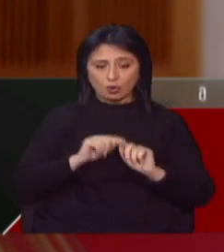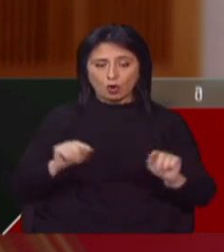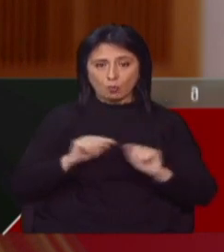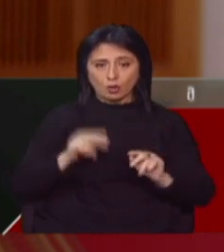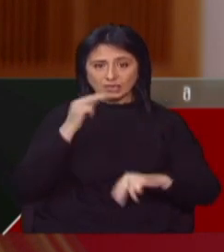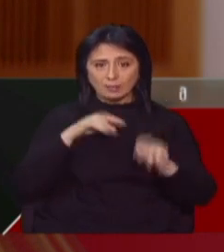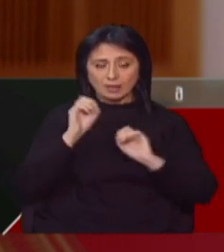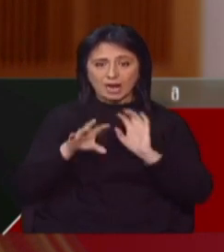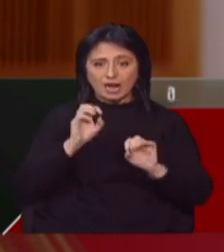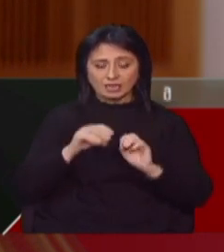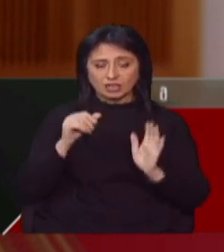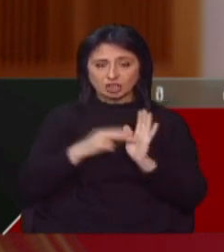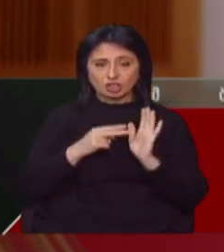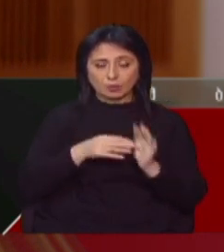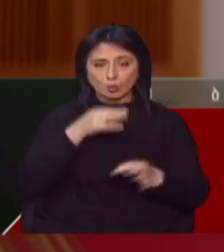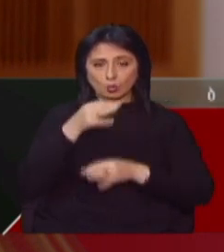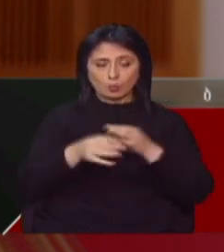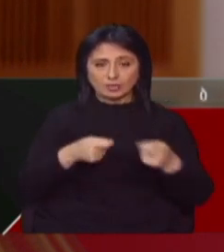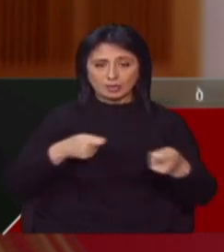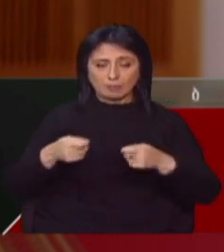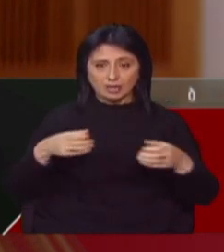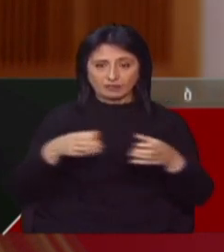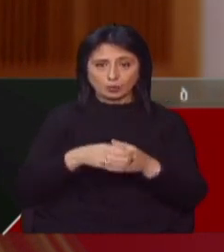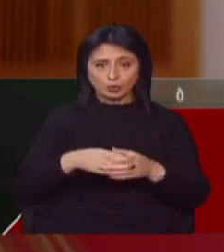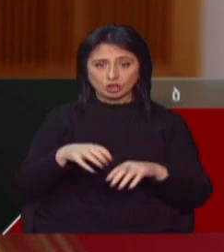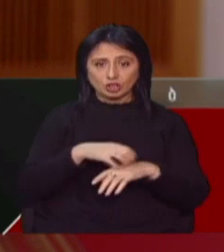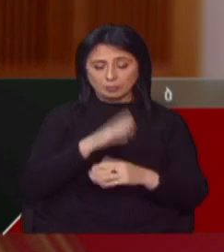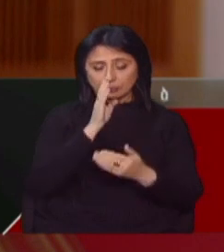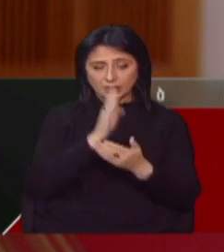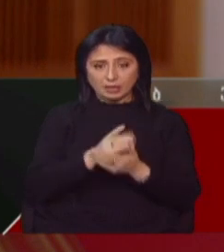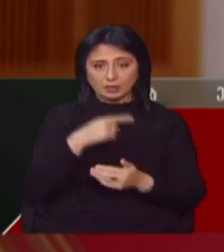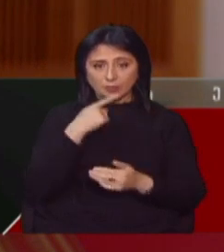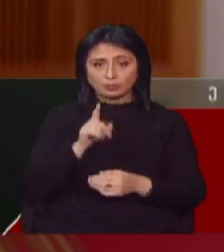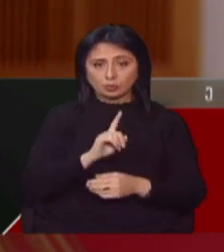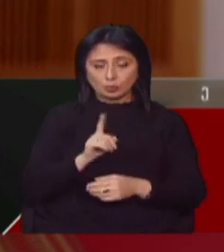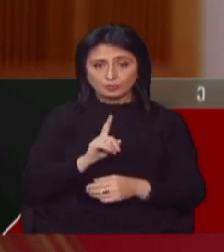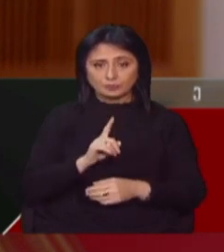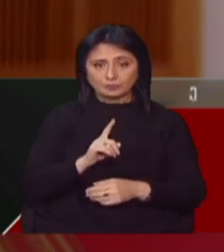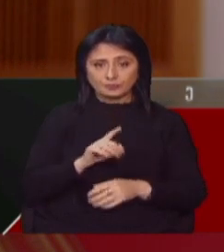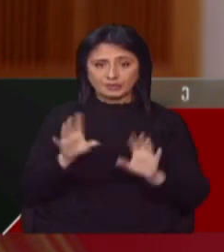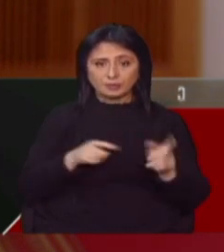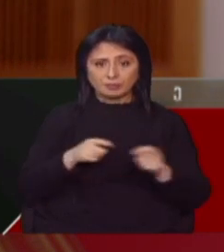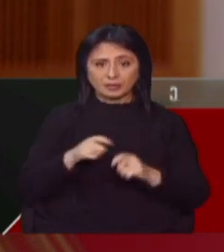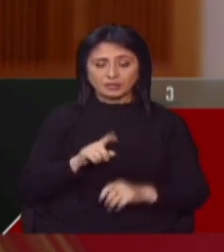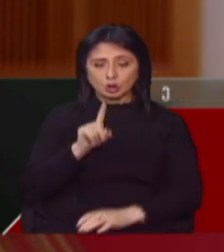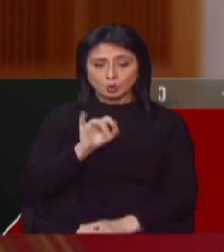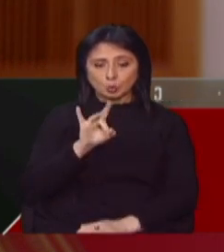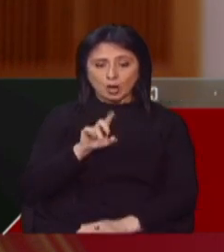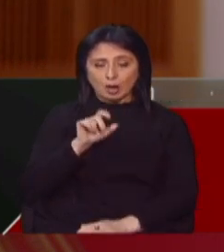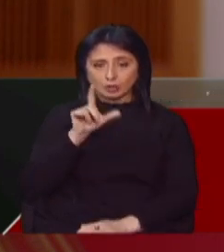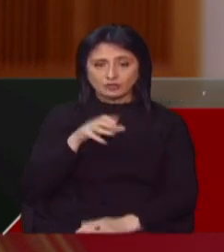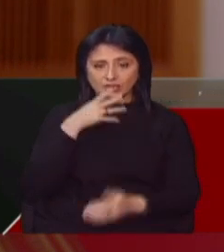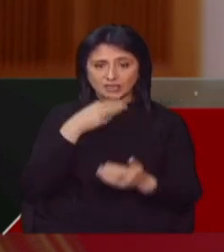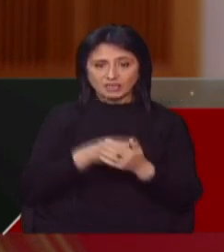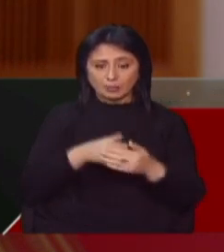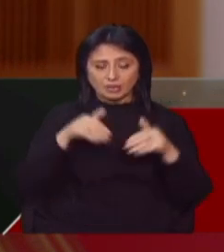ოპონენტების ბრალდებებს და შეფასებებს უპასუხეს მართველ გუნდში, ისინი პირდაპირ ამბობენ იმას, რომ პრეზიდენტმა სალომე ზურაბიშვილმა